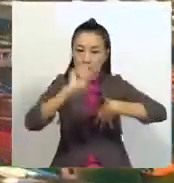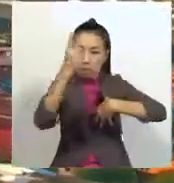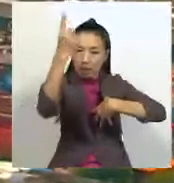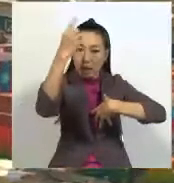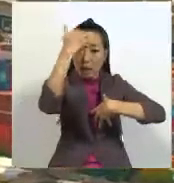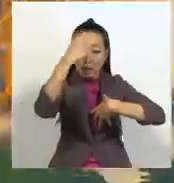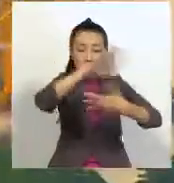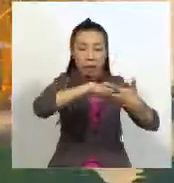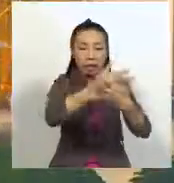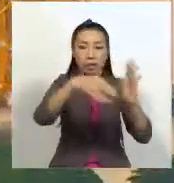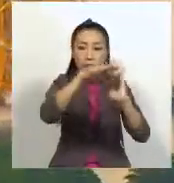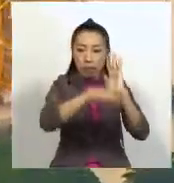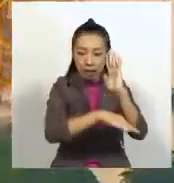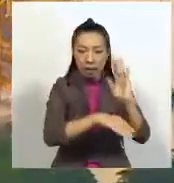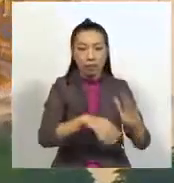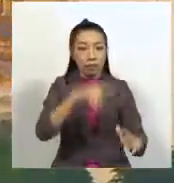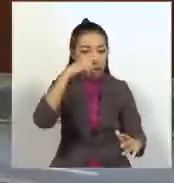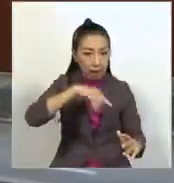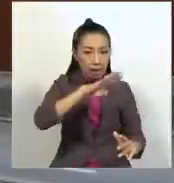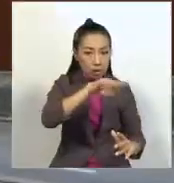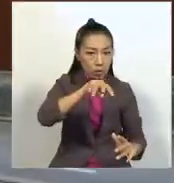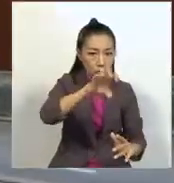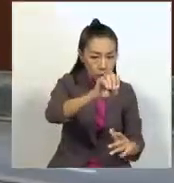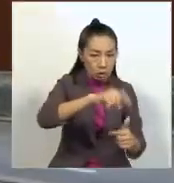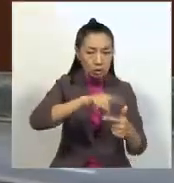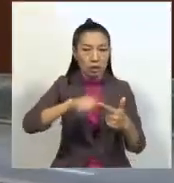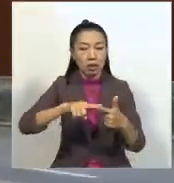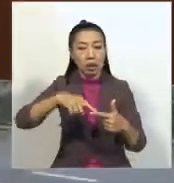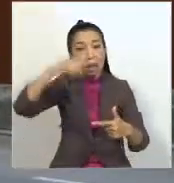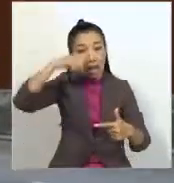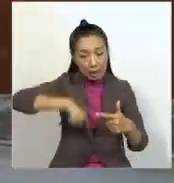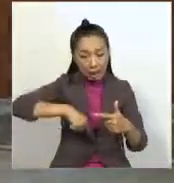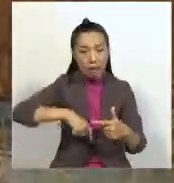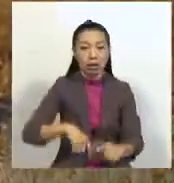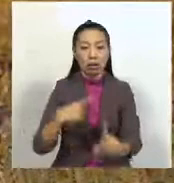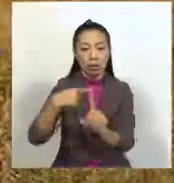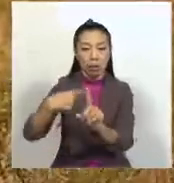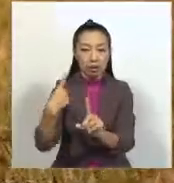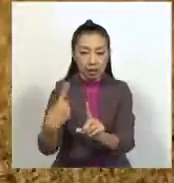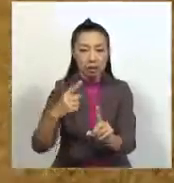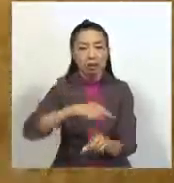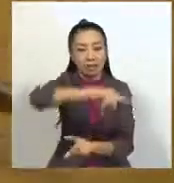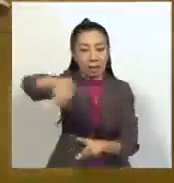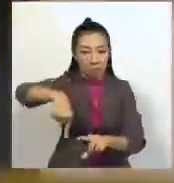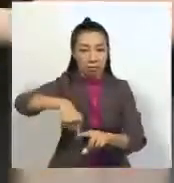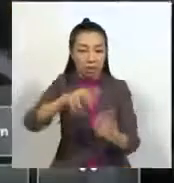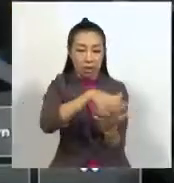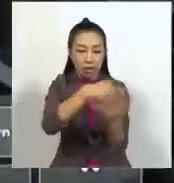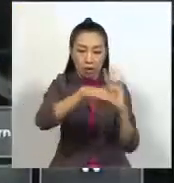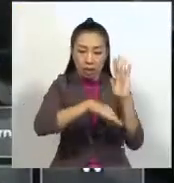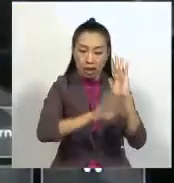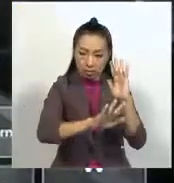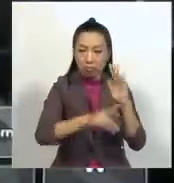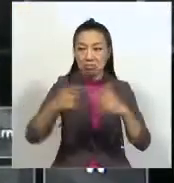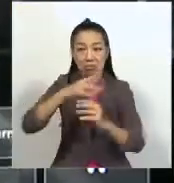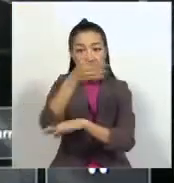Thailand 4.0 และนโยบาย Thailand Plus 1รวมถึงบทบาทผู้นำอาเซียนที่จะผลักดันให้ความตกลงหุ้นส่วนท